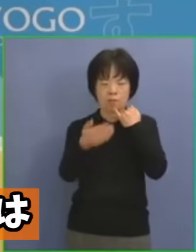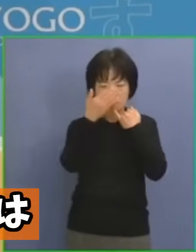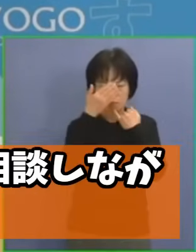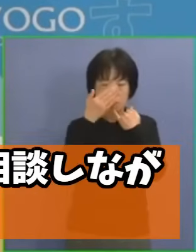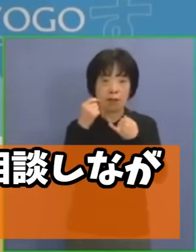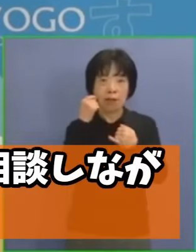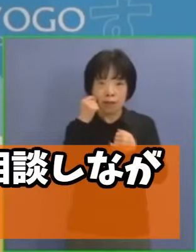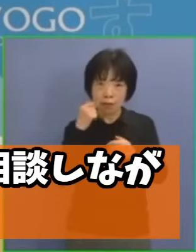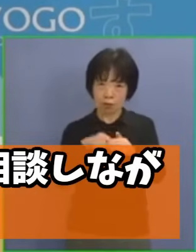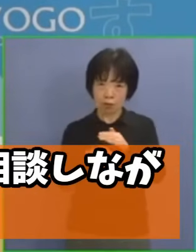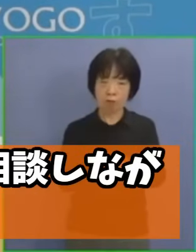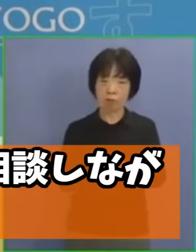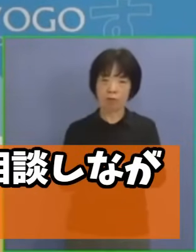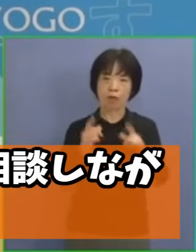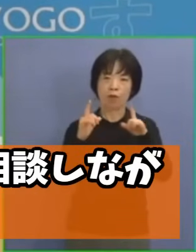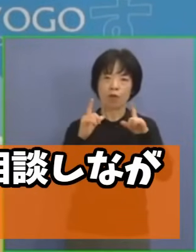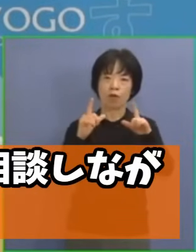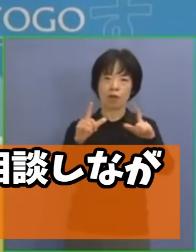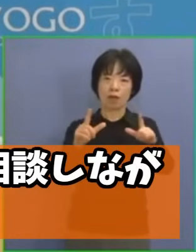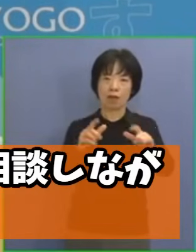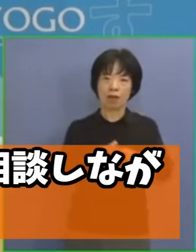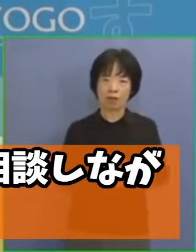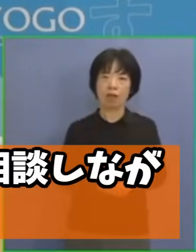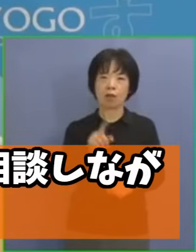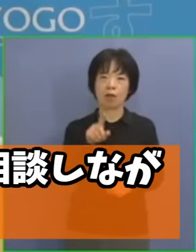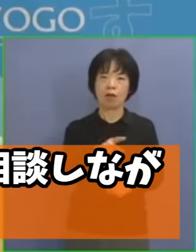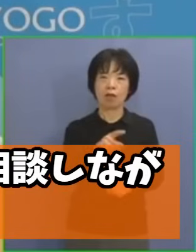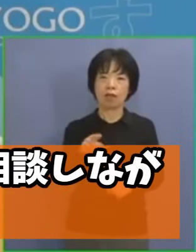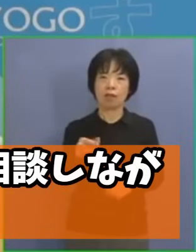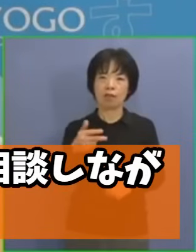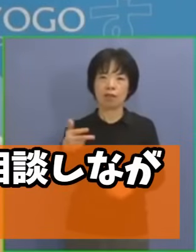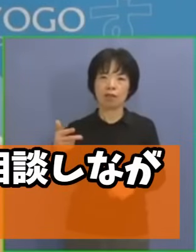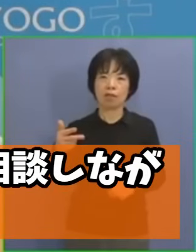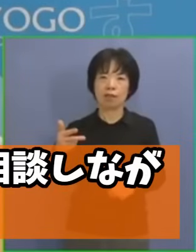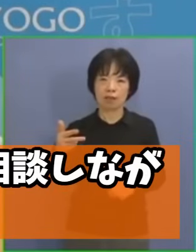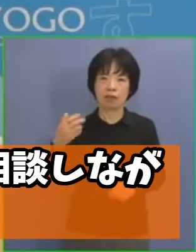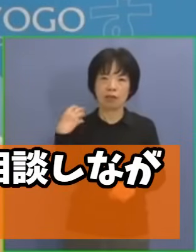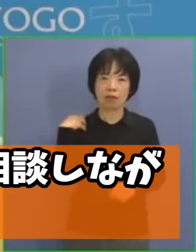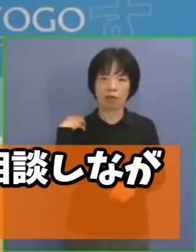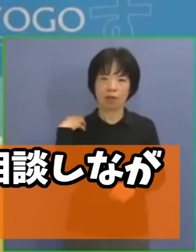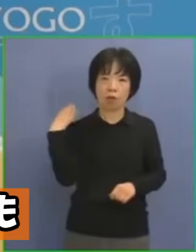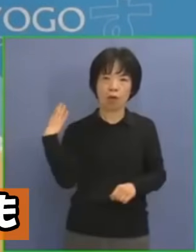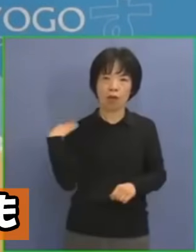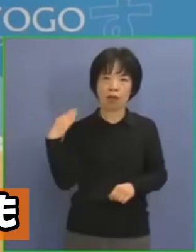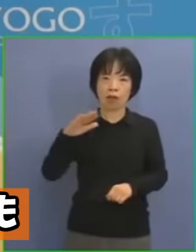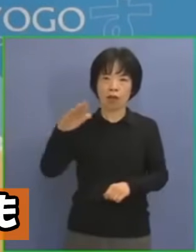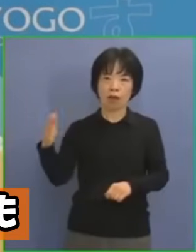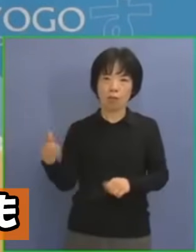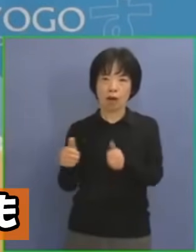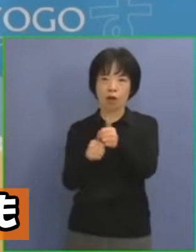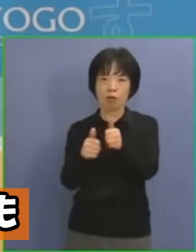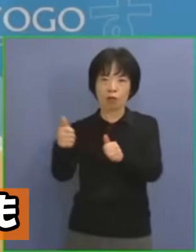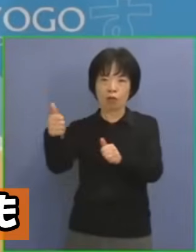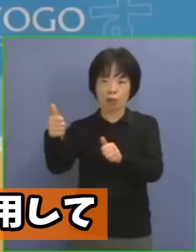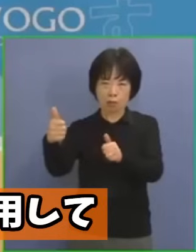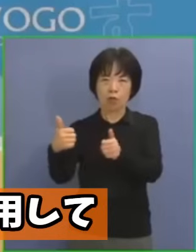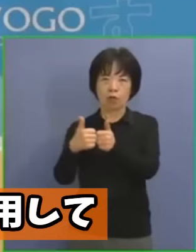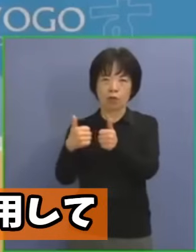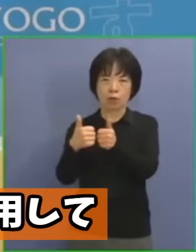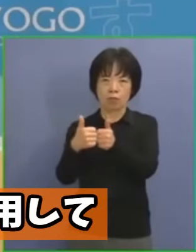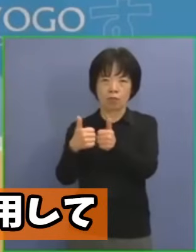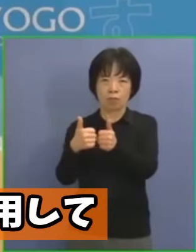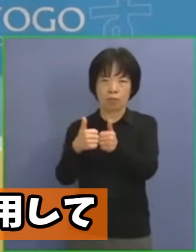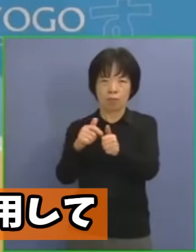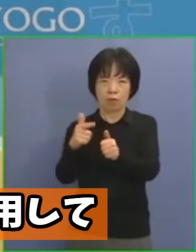というのは。 まあ、ここは人事担当の片山副知事等も相談しながら対応したということになりますけども、まあ、やは